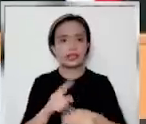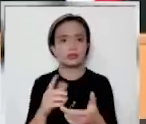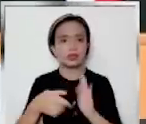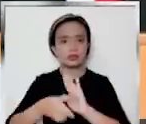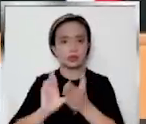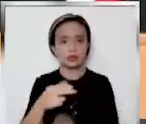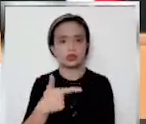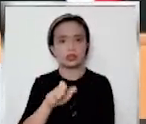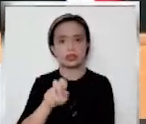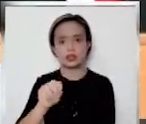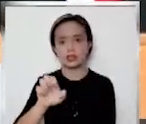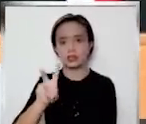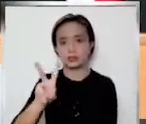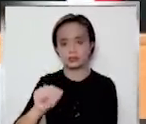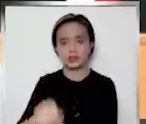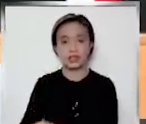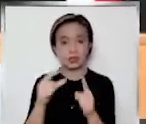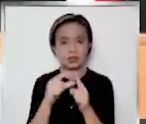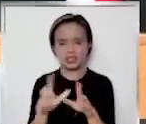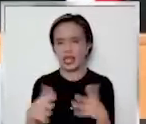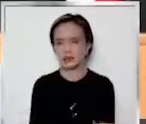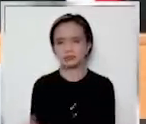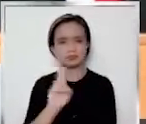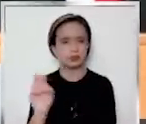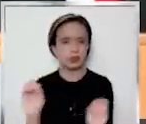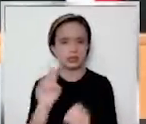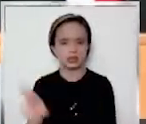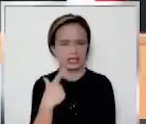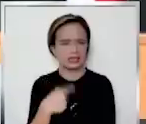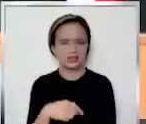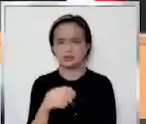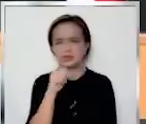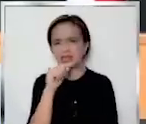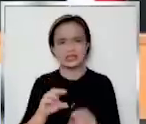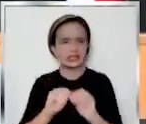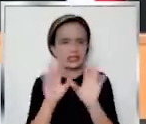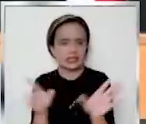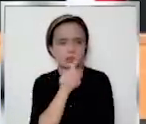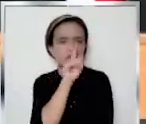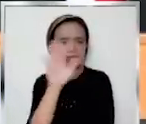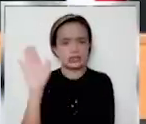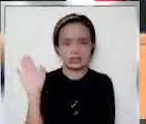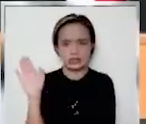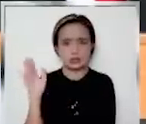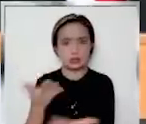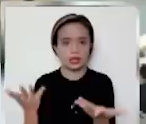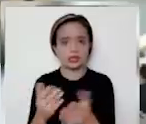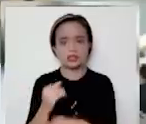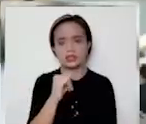walang lamang mga salita at malabong mga pangako ang binitawan ng delegasyon ng Pilipinas sa international